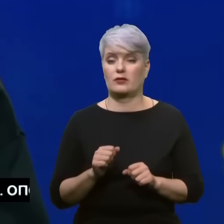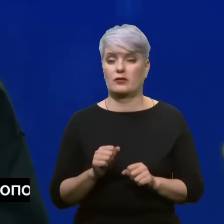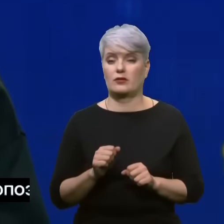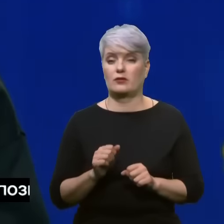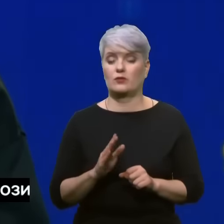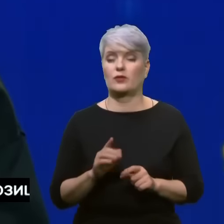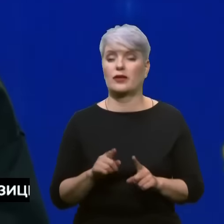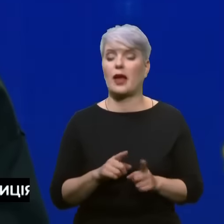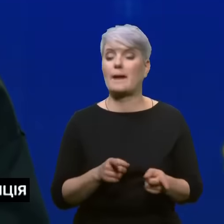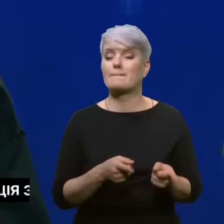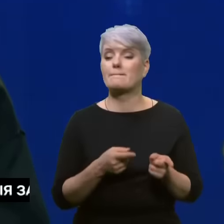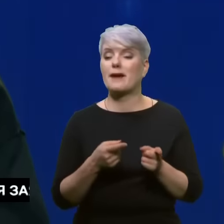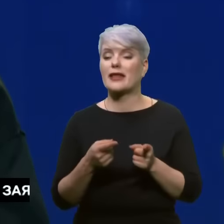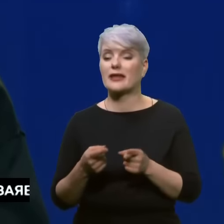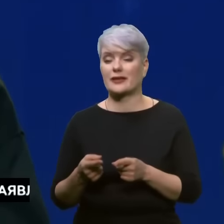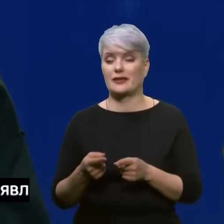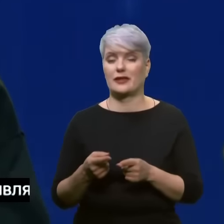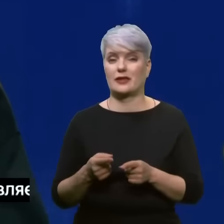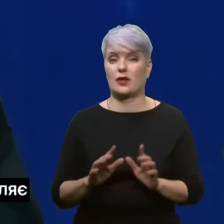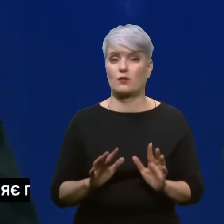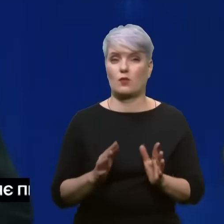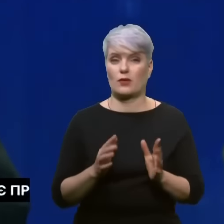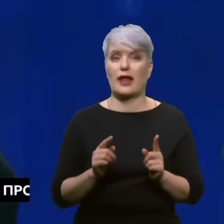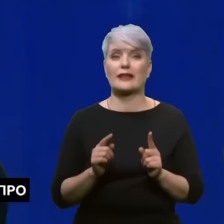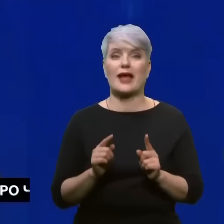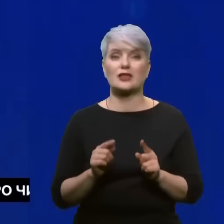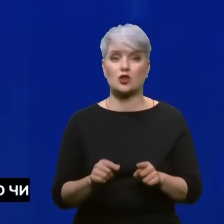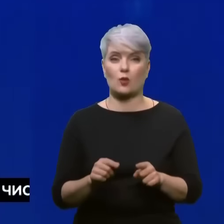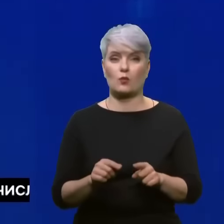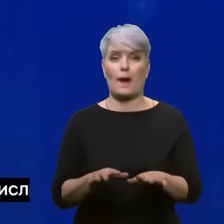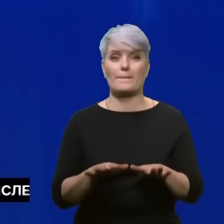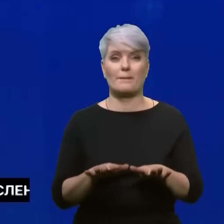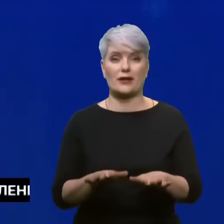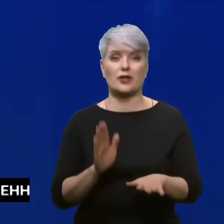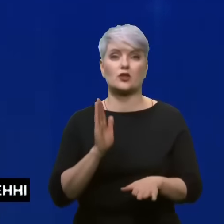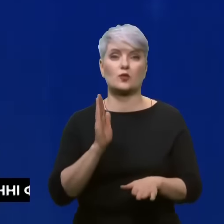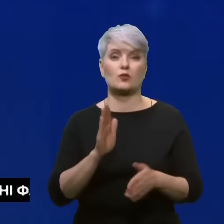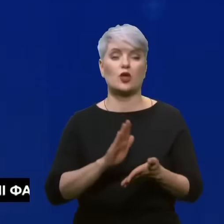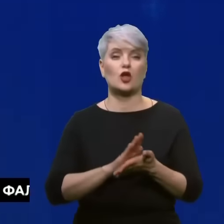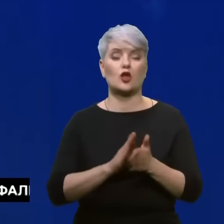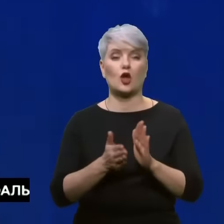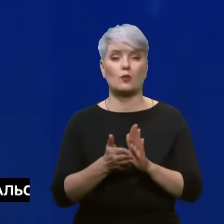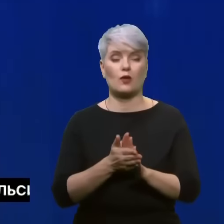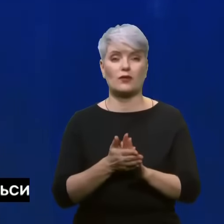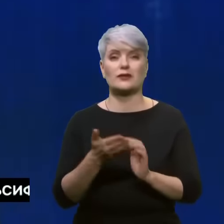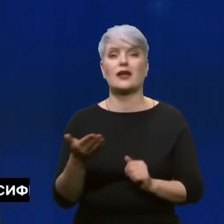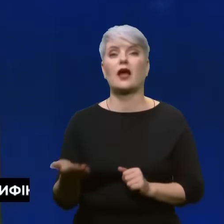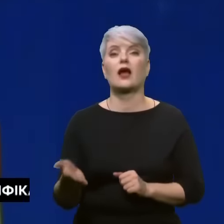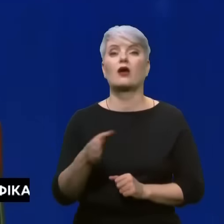Напевно, це буде такий перехідний момент. І саме на цьому майданчику буде домовленість між країнами